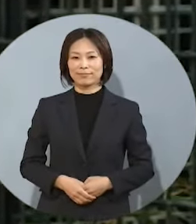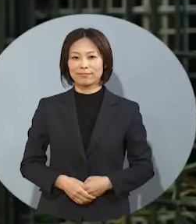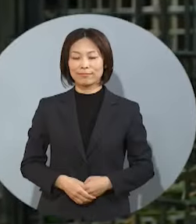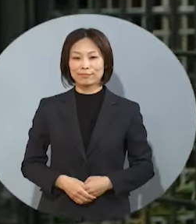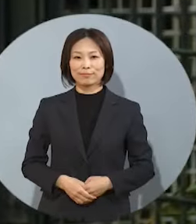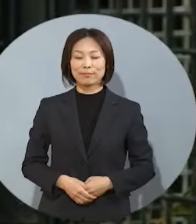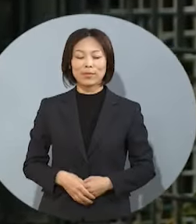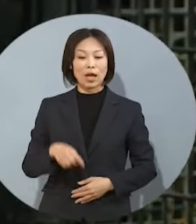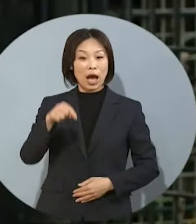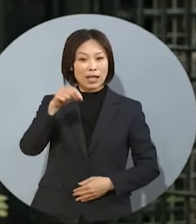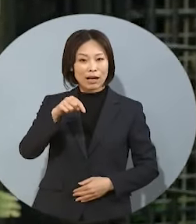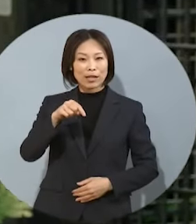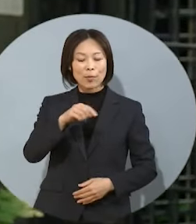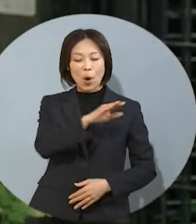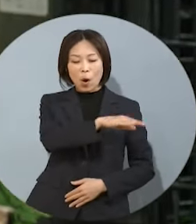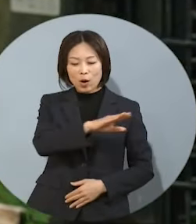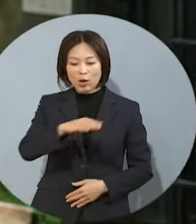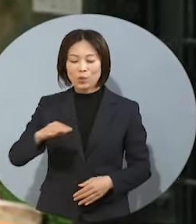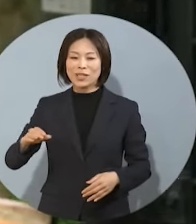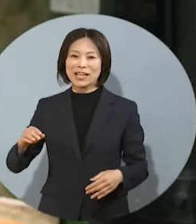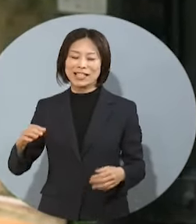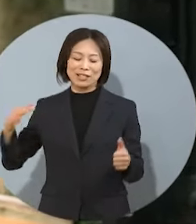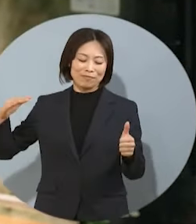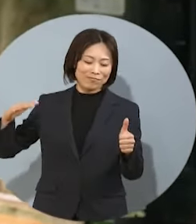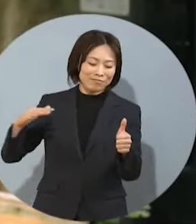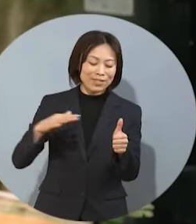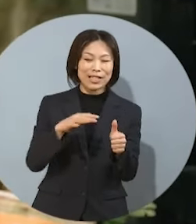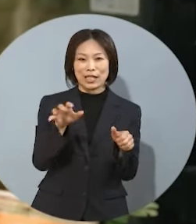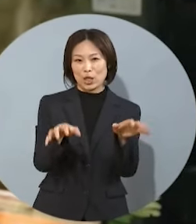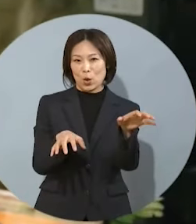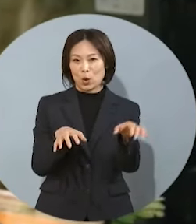中でも子供たちに人気なのが、